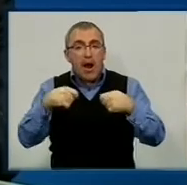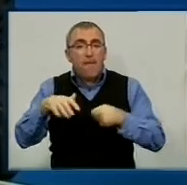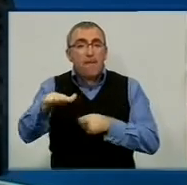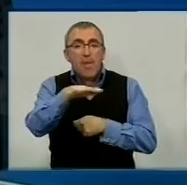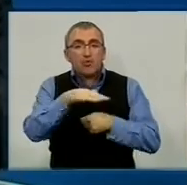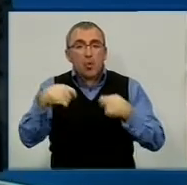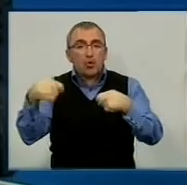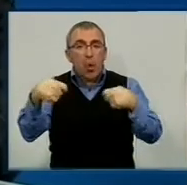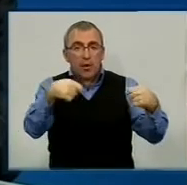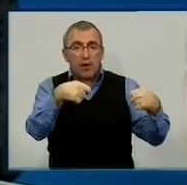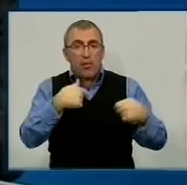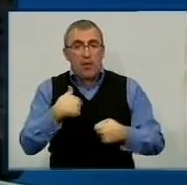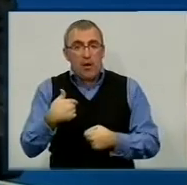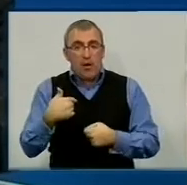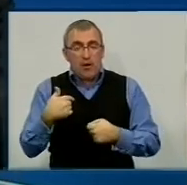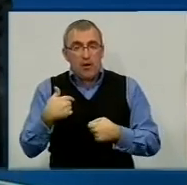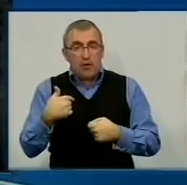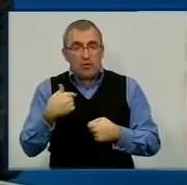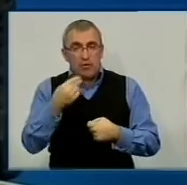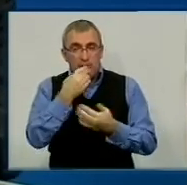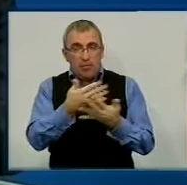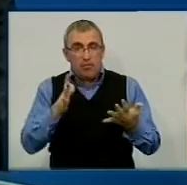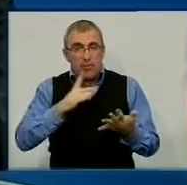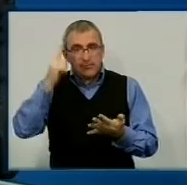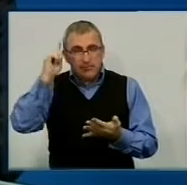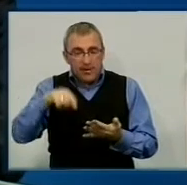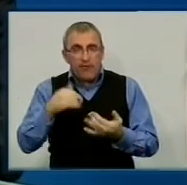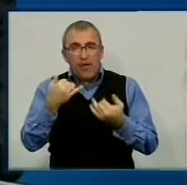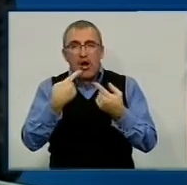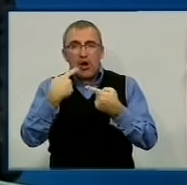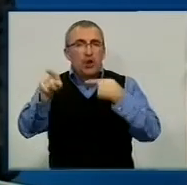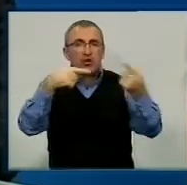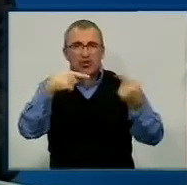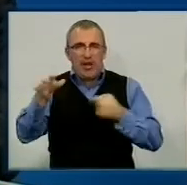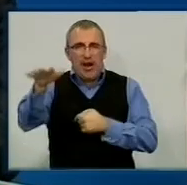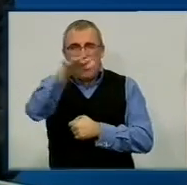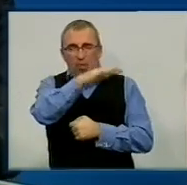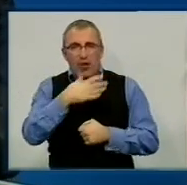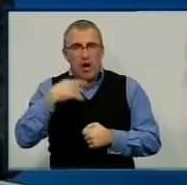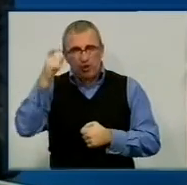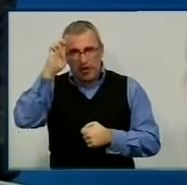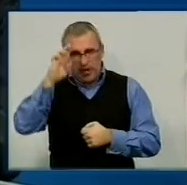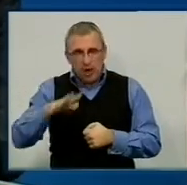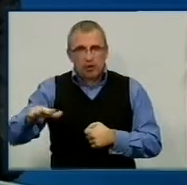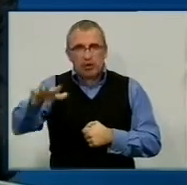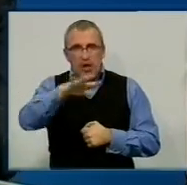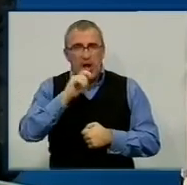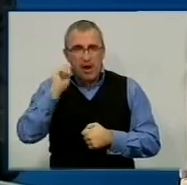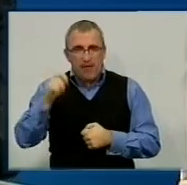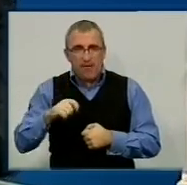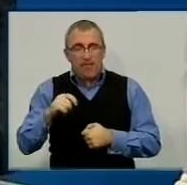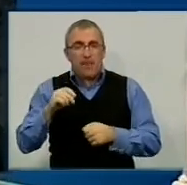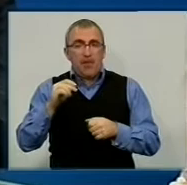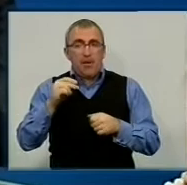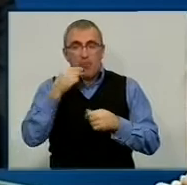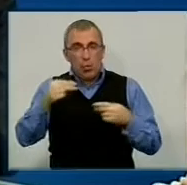торгівлі щоб нашу продукцію знали через цю мережеву торгівлю в інших регіонах держави з іншого боку наша продукція виробляється в